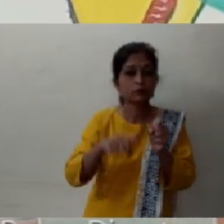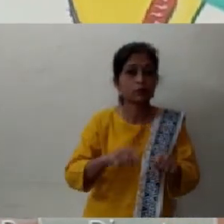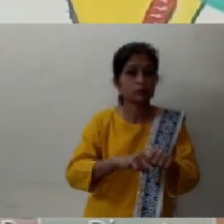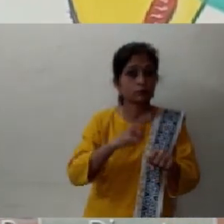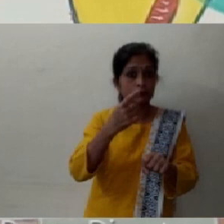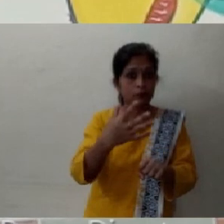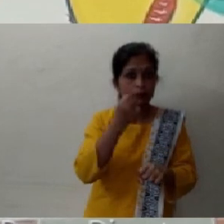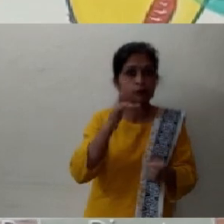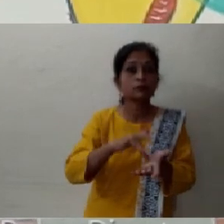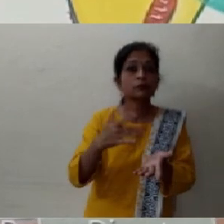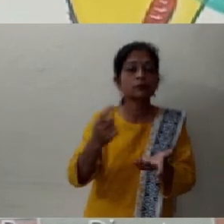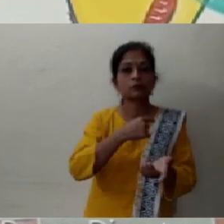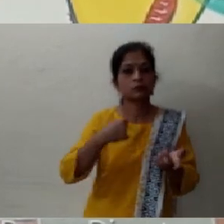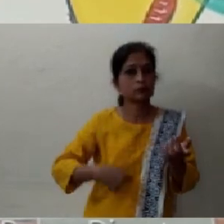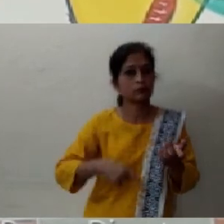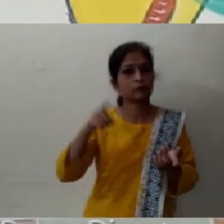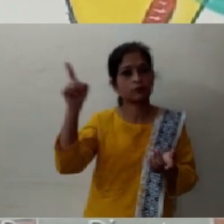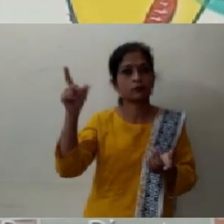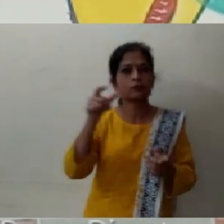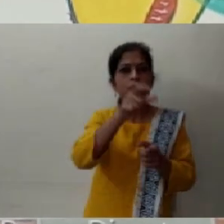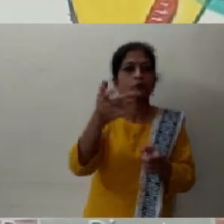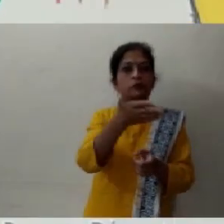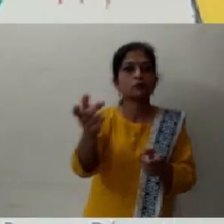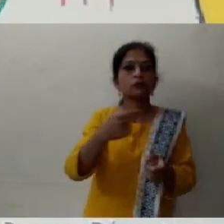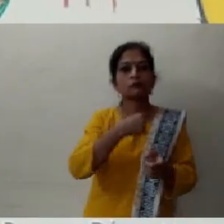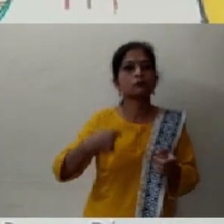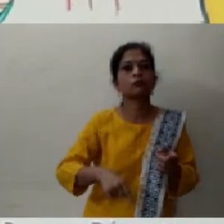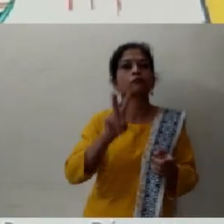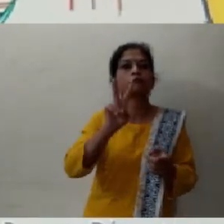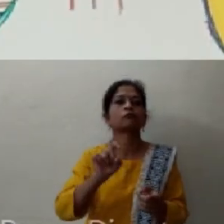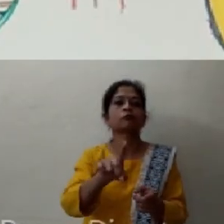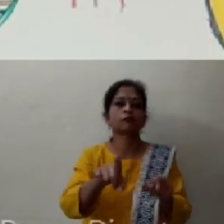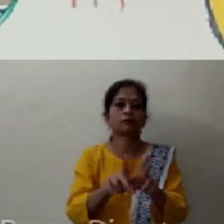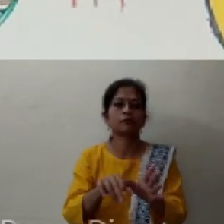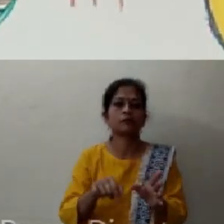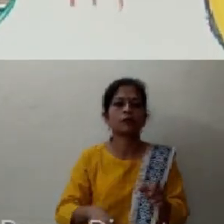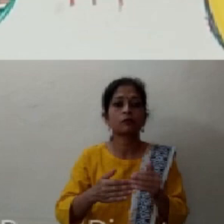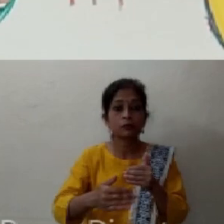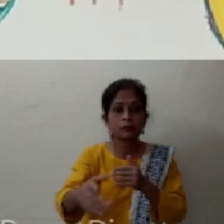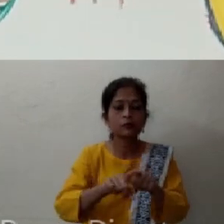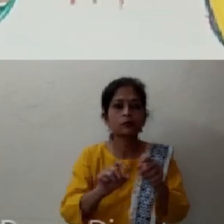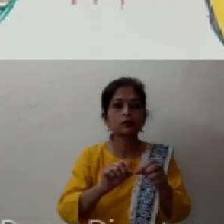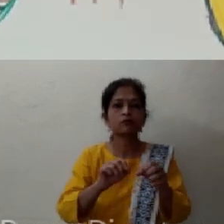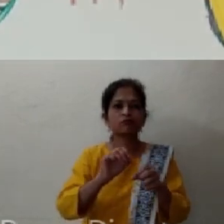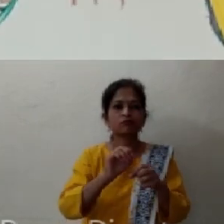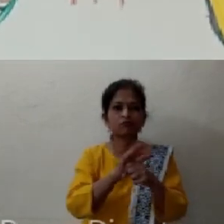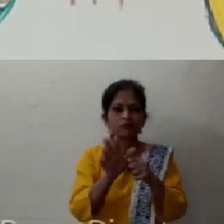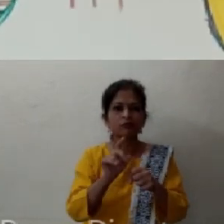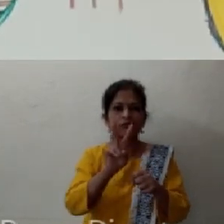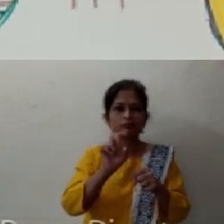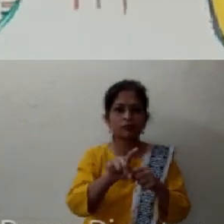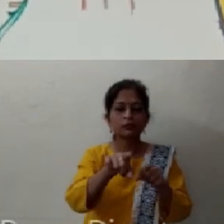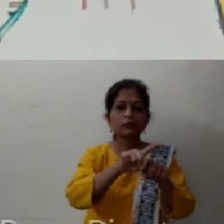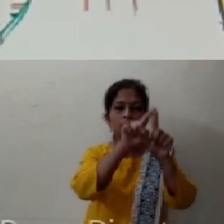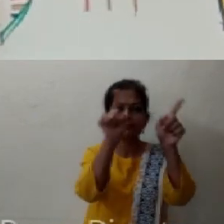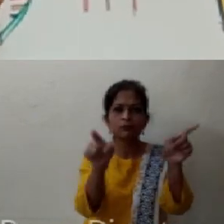इसलिए इसे लोग चाइना वायरस भी कहते हैं। बढ़ने से पहले जाने ये वायरस कोविड-19 दिखता कैसा है। ये कुछ इस तरह का दिखता